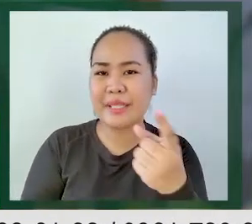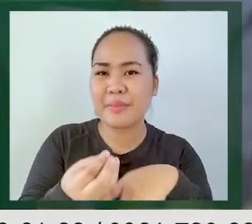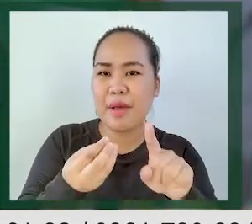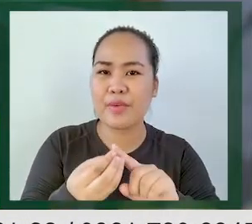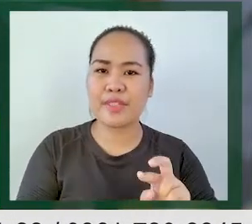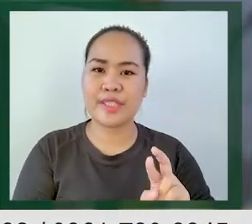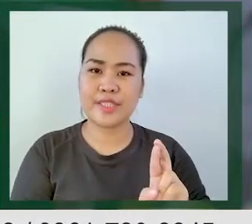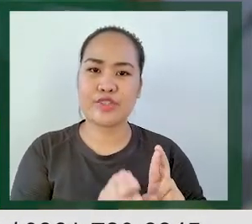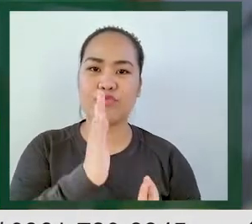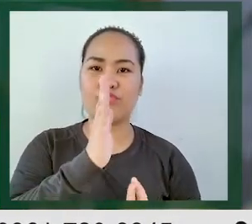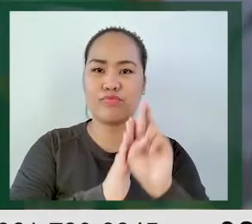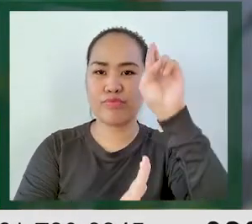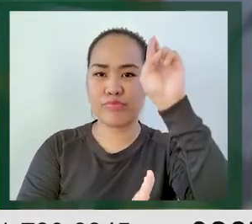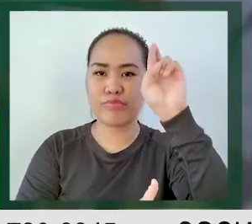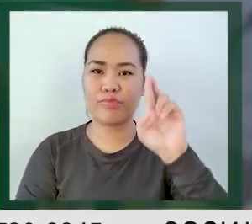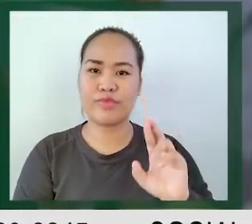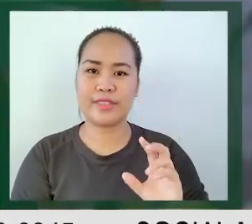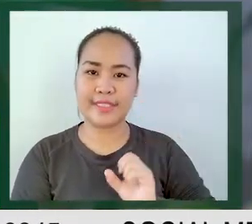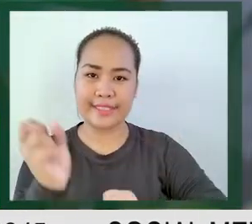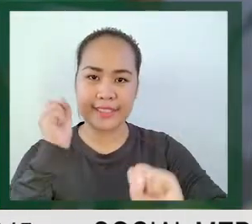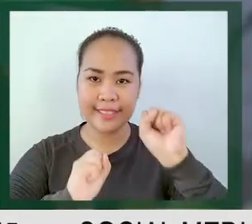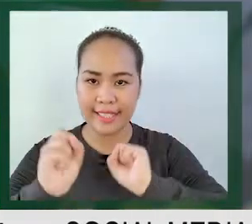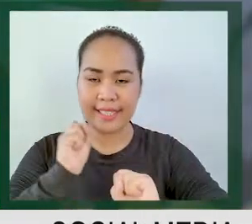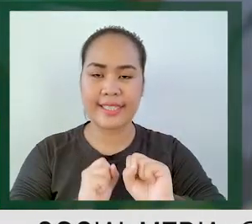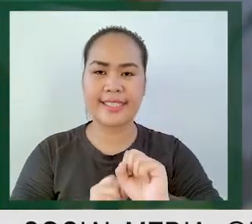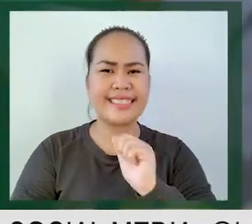bang mga scientists, no?